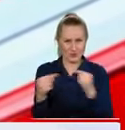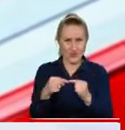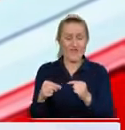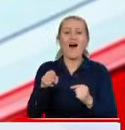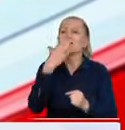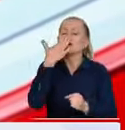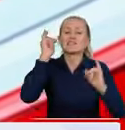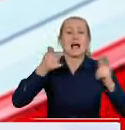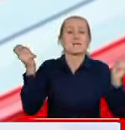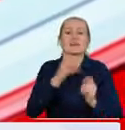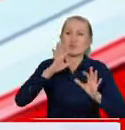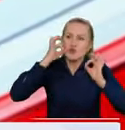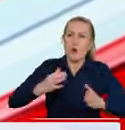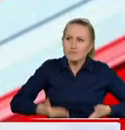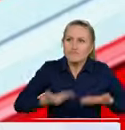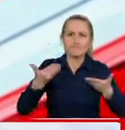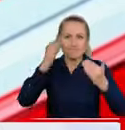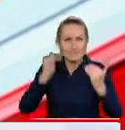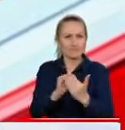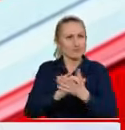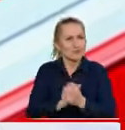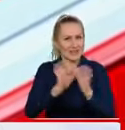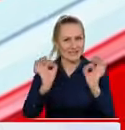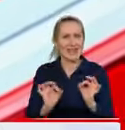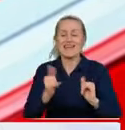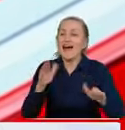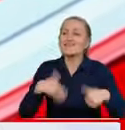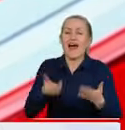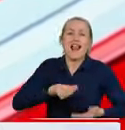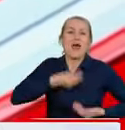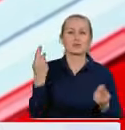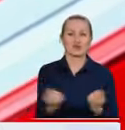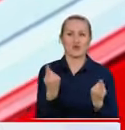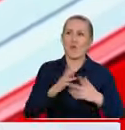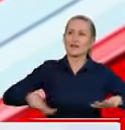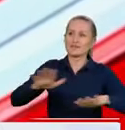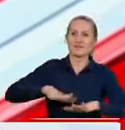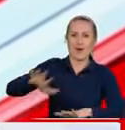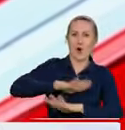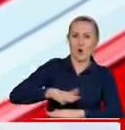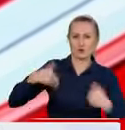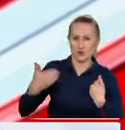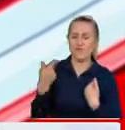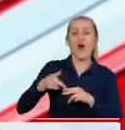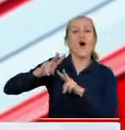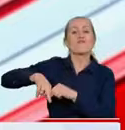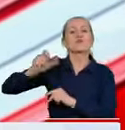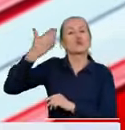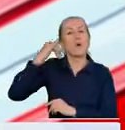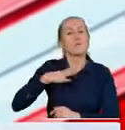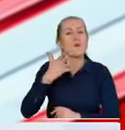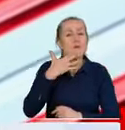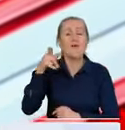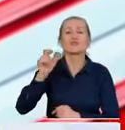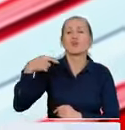będzie sprawne, przyjazne. O tym, jak poprawić realnie sytuację w ochronie zdrowia. Fundusz, o którym była mowa ze